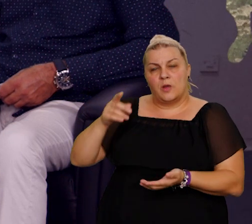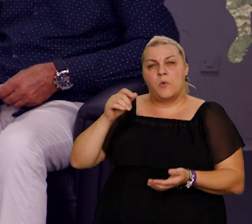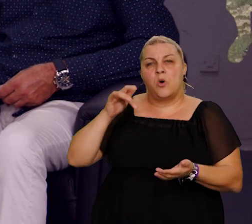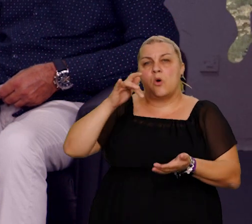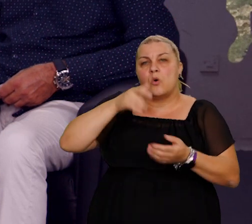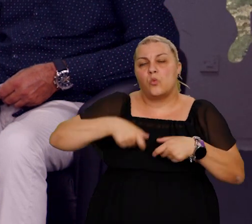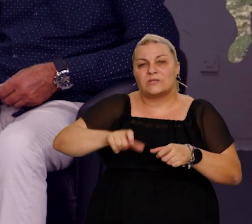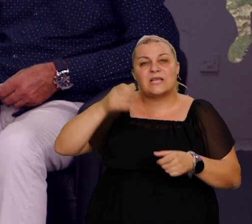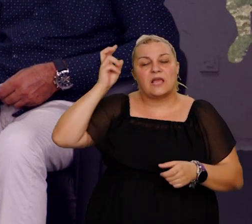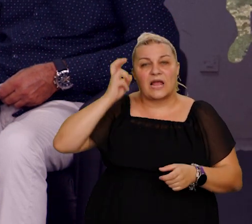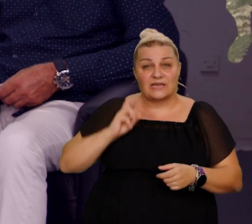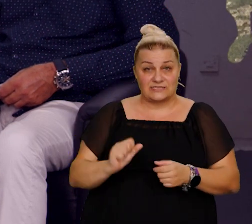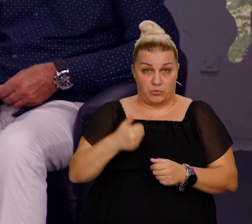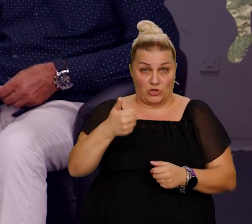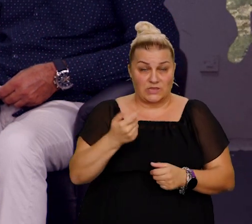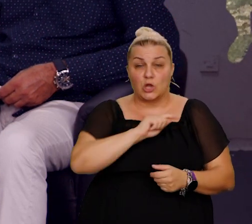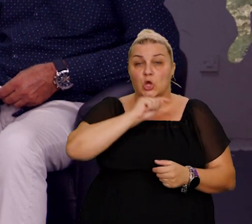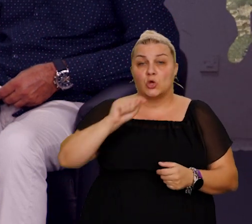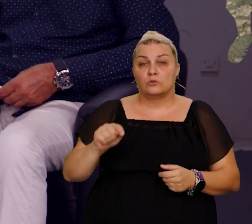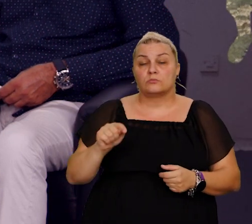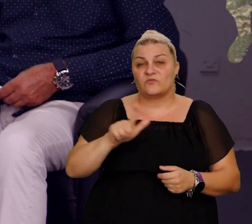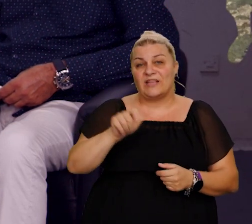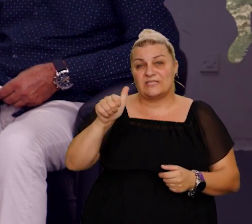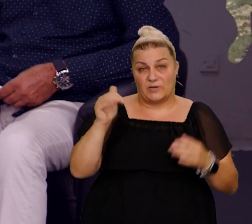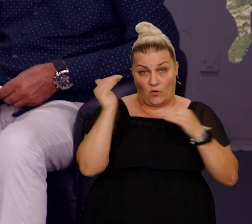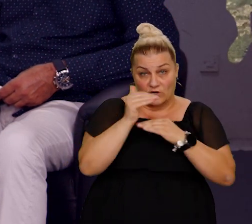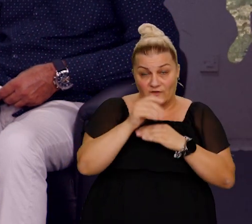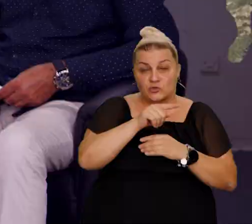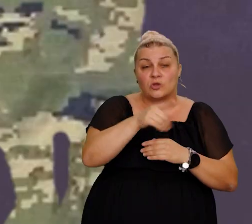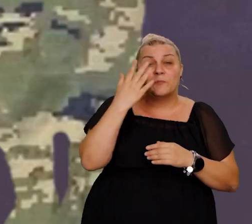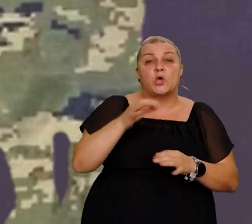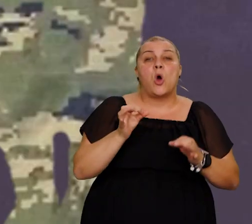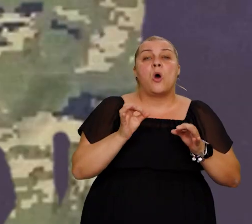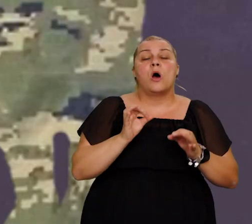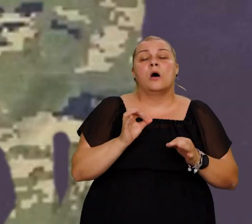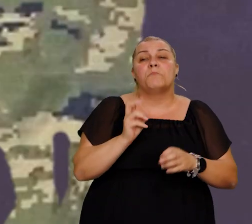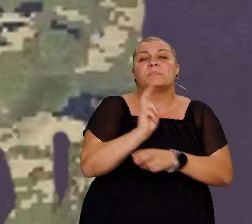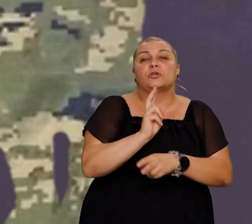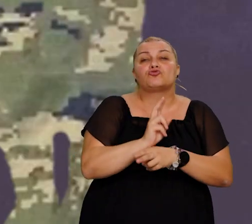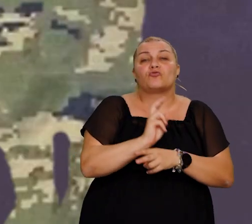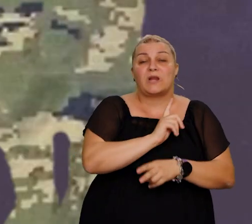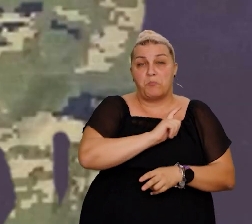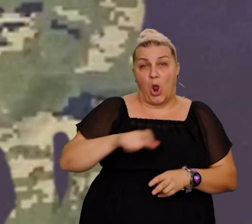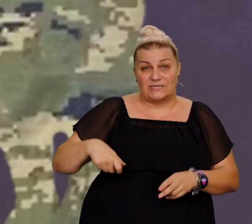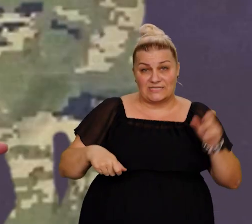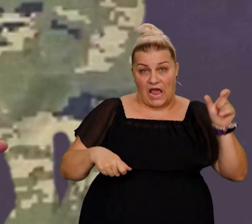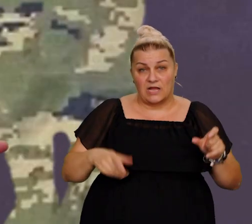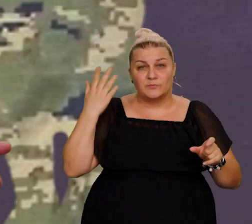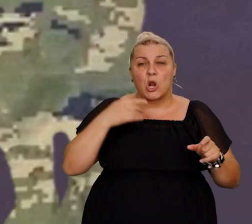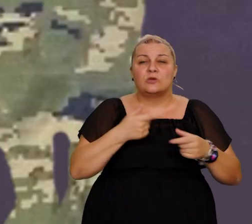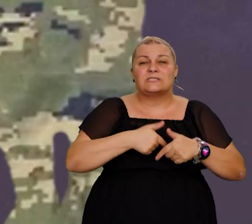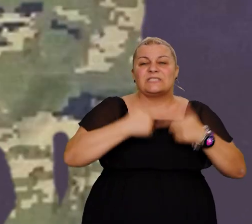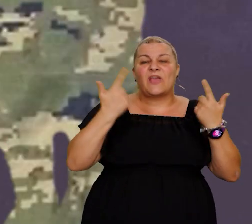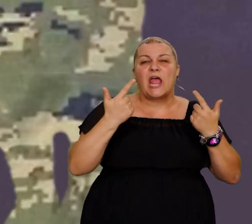1.21. predveće, pojavio se jedan pričuvni policajac, oni su imali svjetlo sive uniforme.